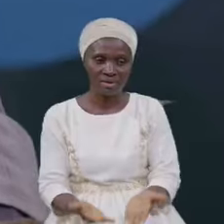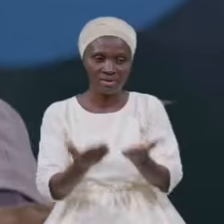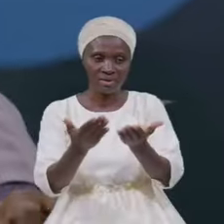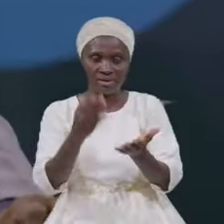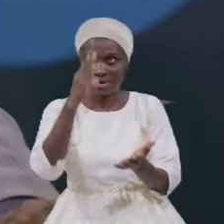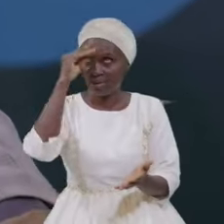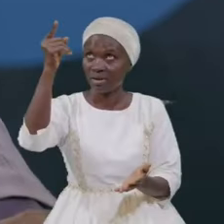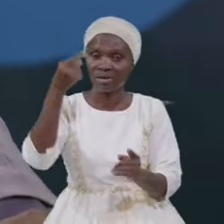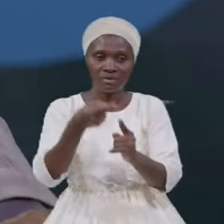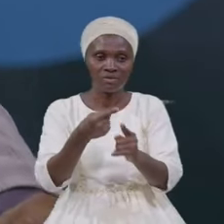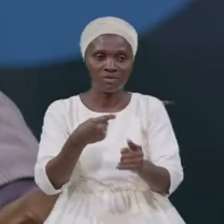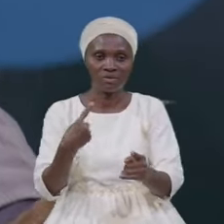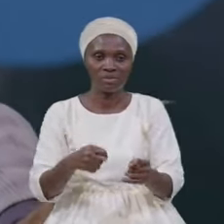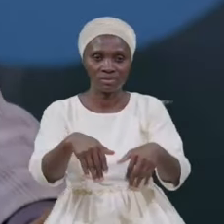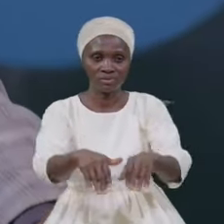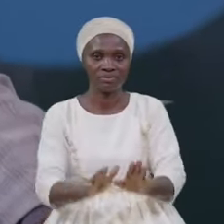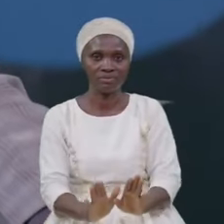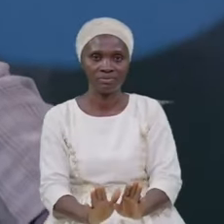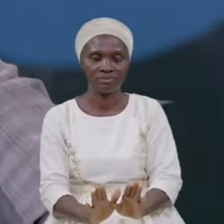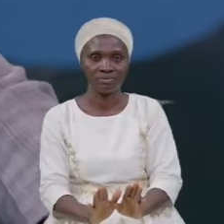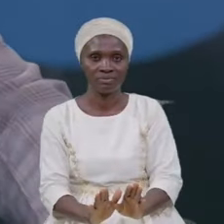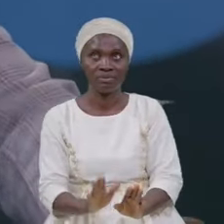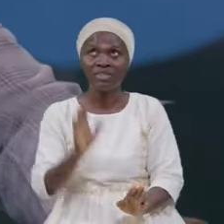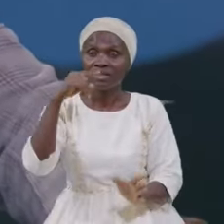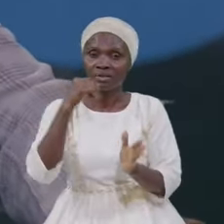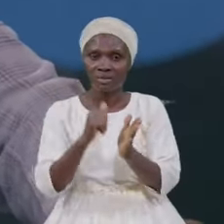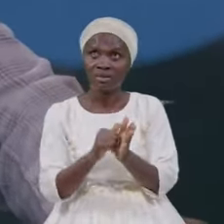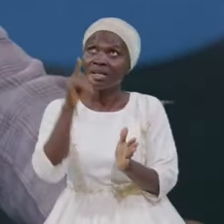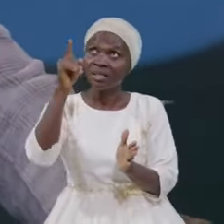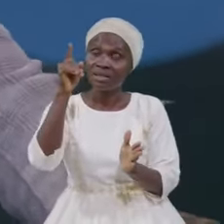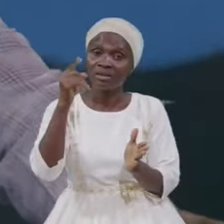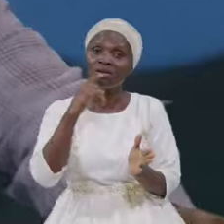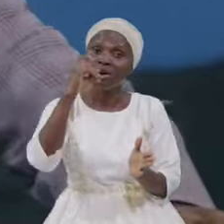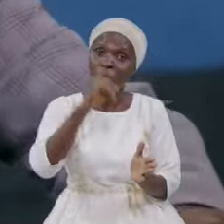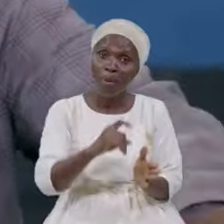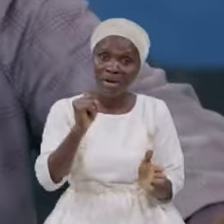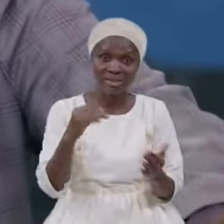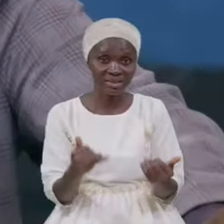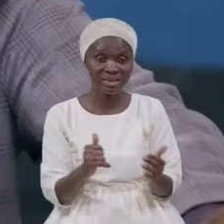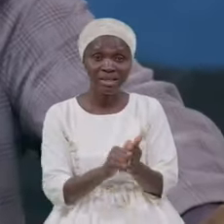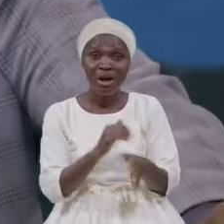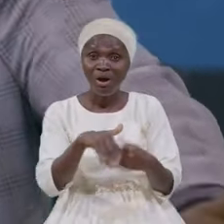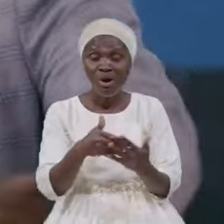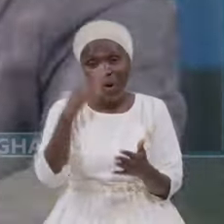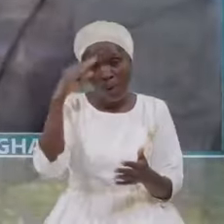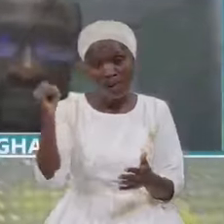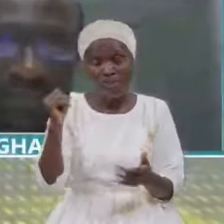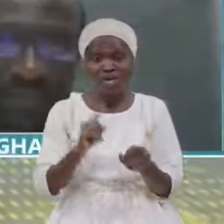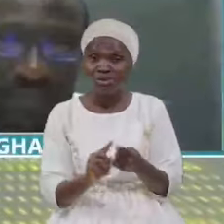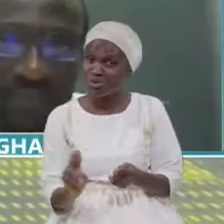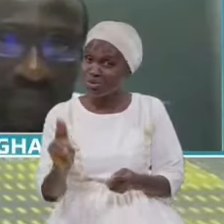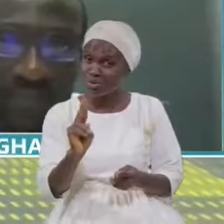Il dit, il recommande maintenant à tous les hommes de saisir cette